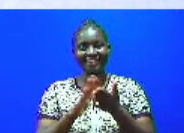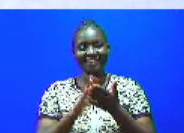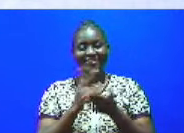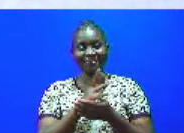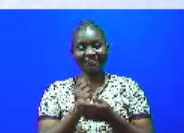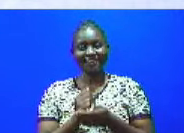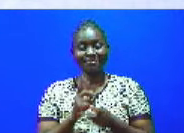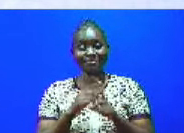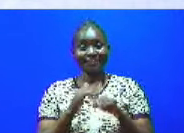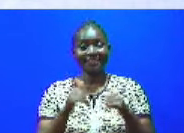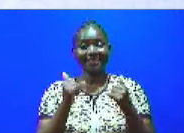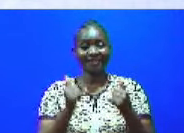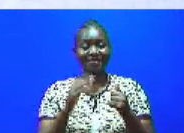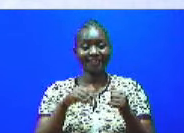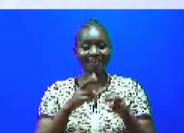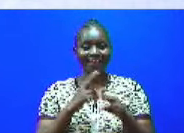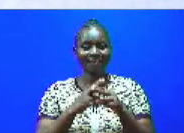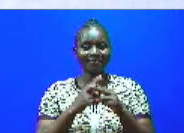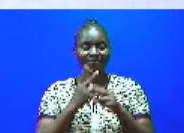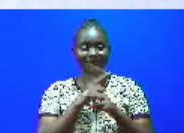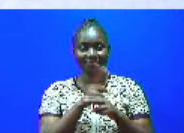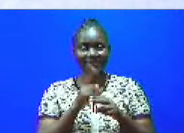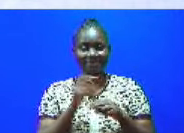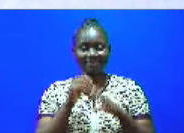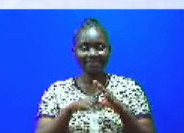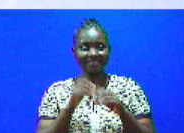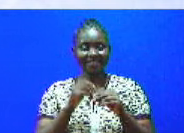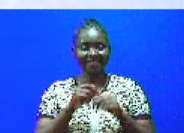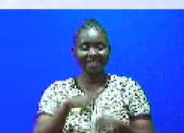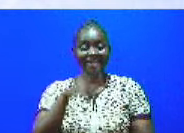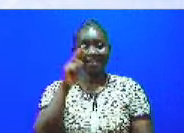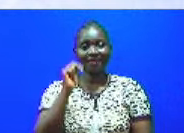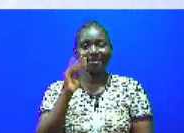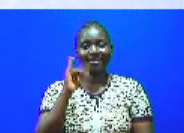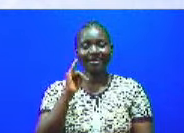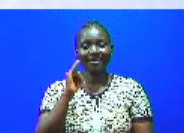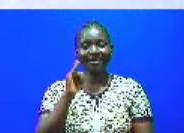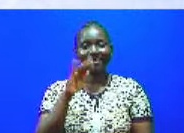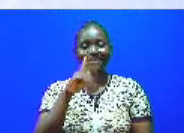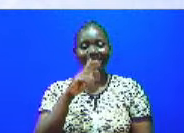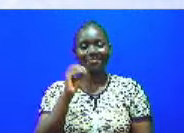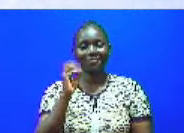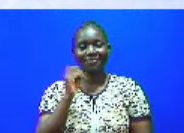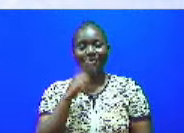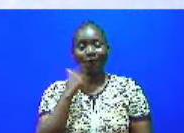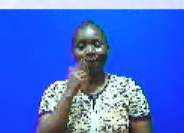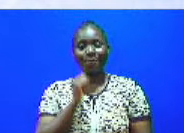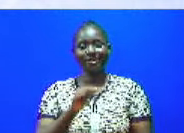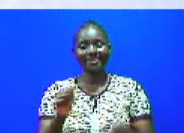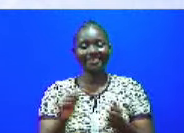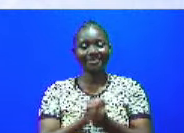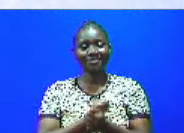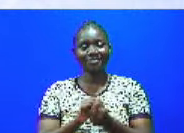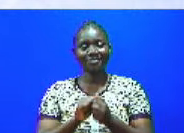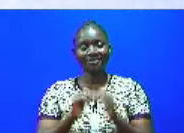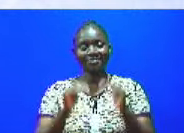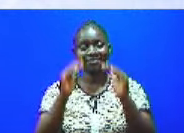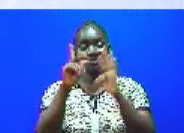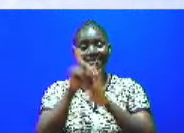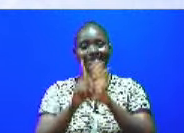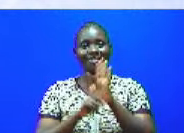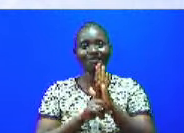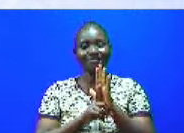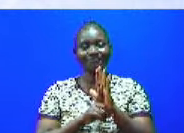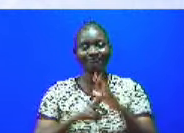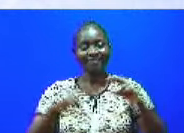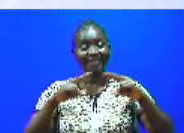Kulende malita nagende tukuri guwane mwona se ensemo ya nyakoe aso ndubo nisho kagire kwa mwomu salia asa uchiku mikurike tambo kero ege tindi unobu tukibuwa